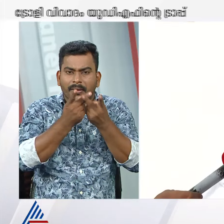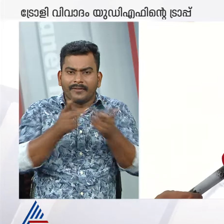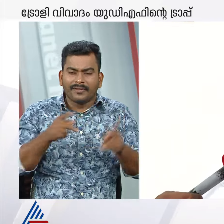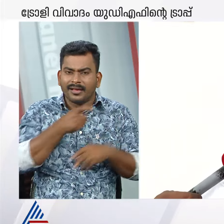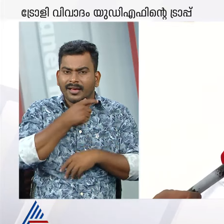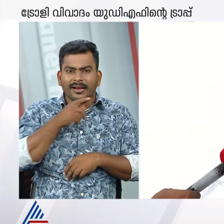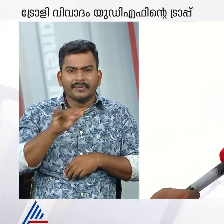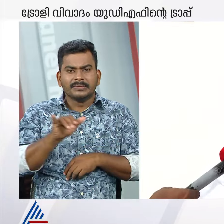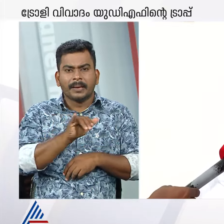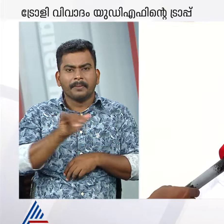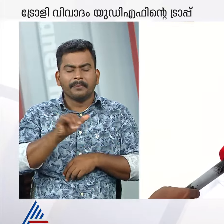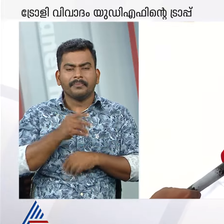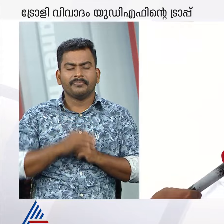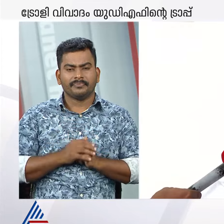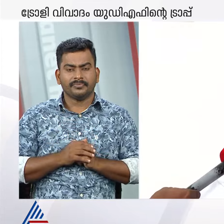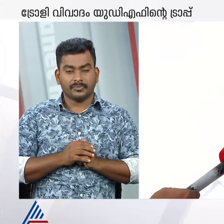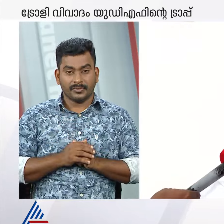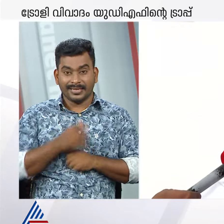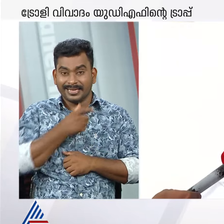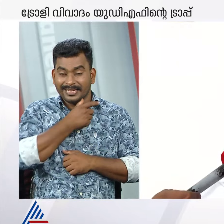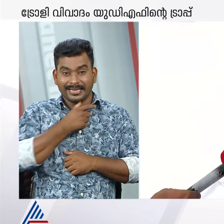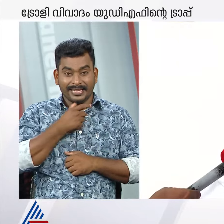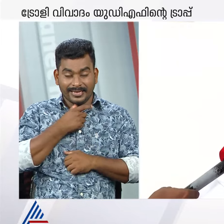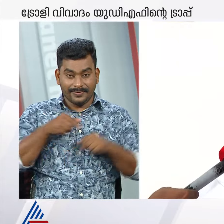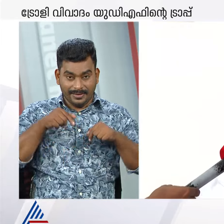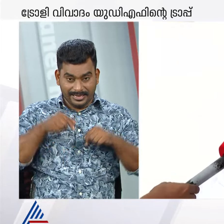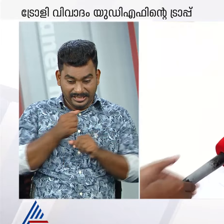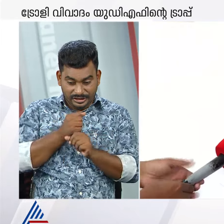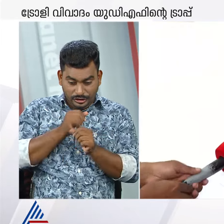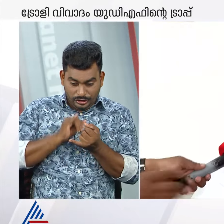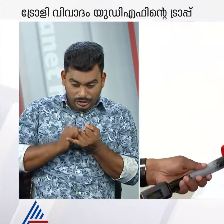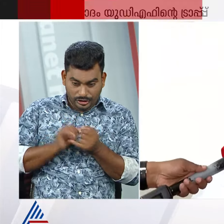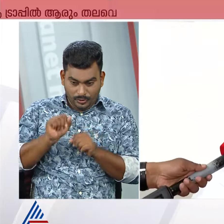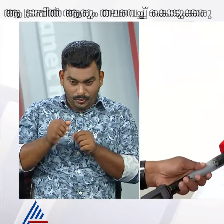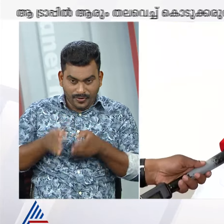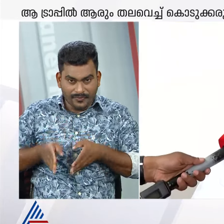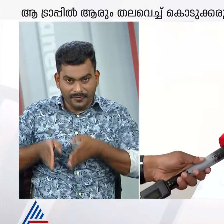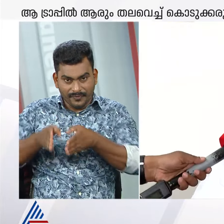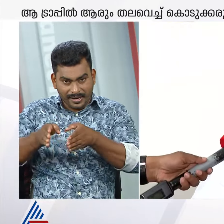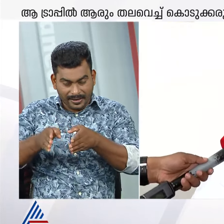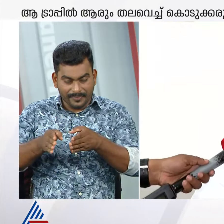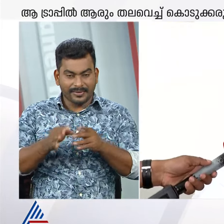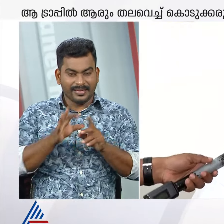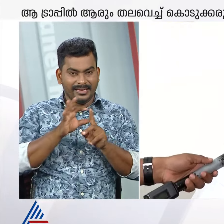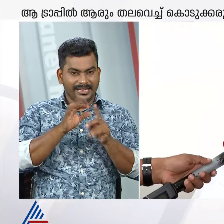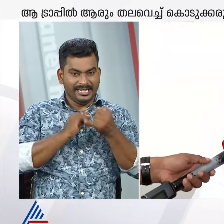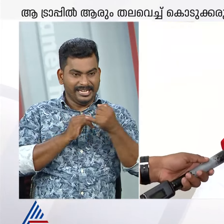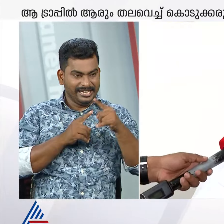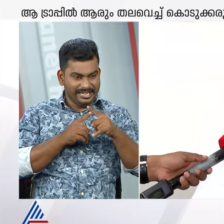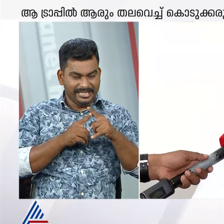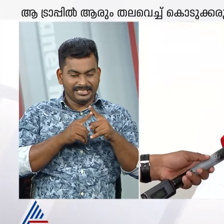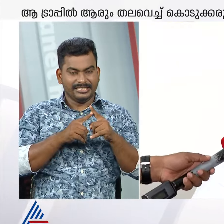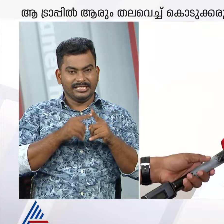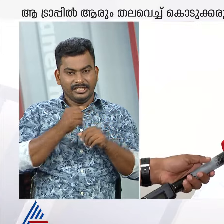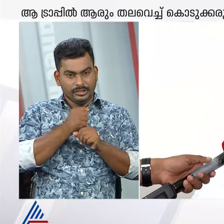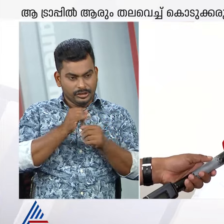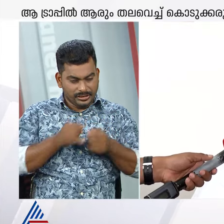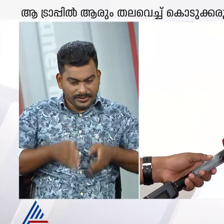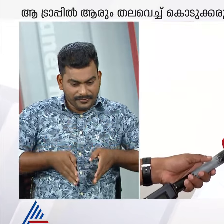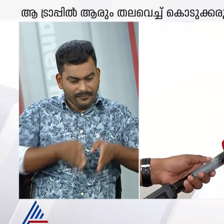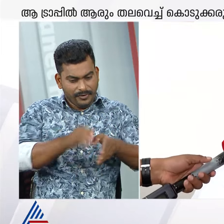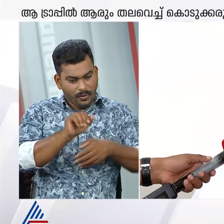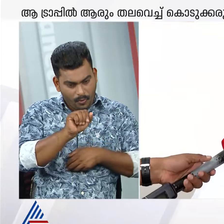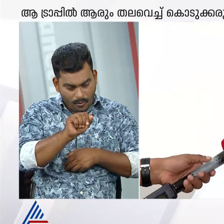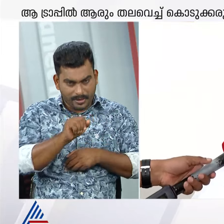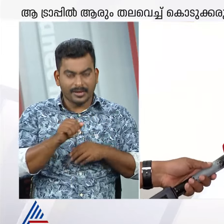ചോദിക്കുന്നത്. ഞങ്ങളുടെ പാർട്ടിക്ക് ജില്ലാ സെക്രട്ടറിക്ക് ഒരു നിലപാട്, സംസ്ഥാന സെക്രട്ടറിക്ക് ഒരു നിലപാട്, ബ്രാഞ്ച് സെക്രട്ടറിക്ക് ഒരു നിലപാട്,